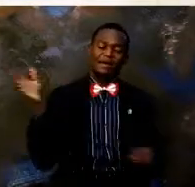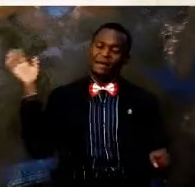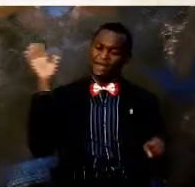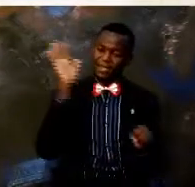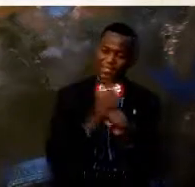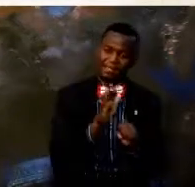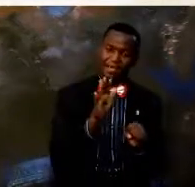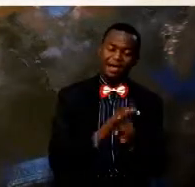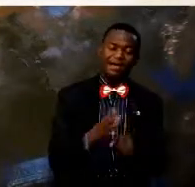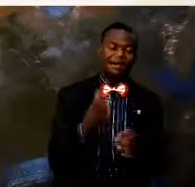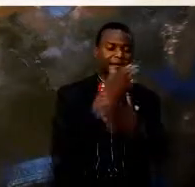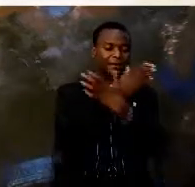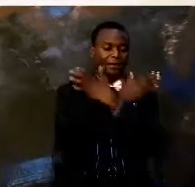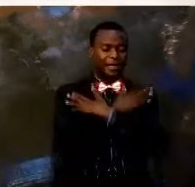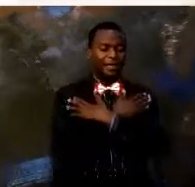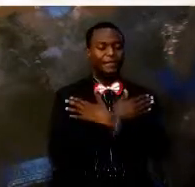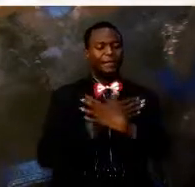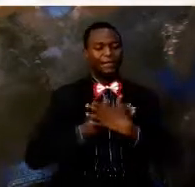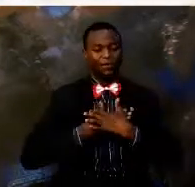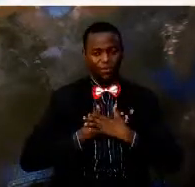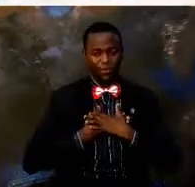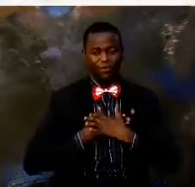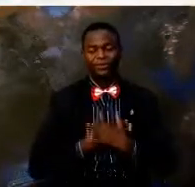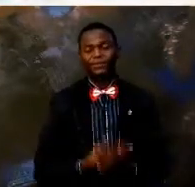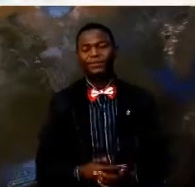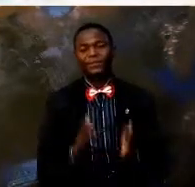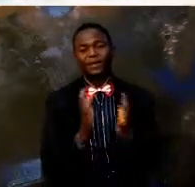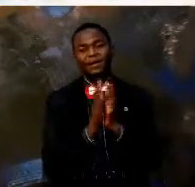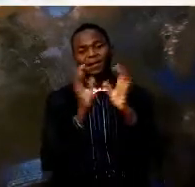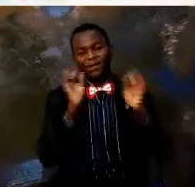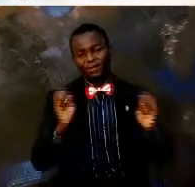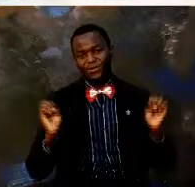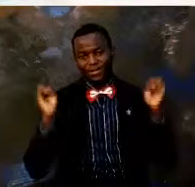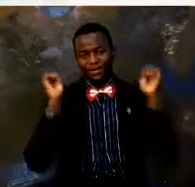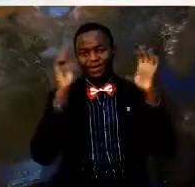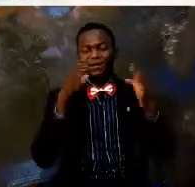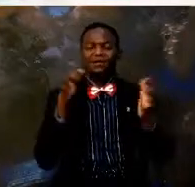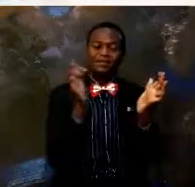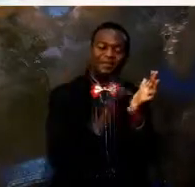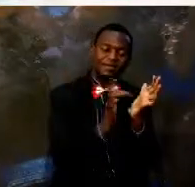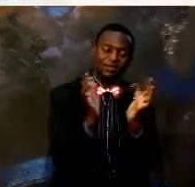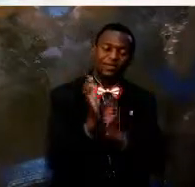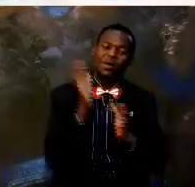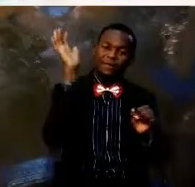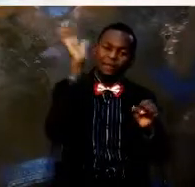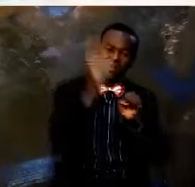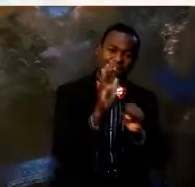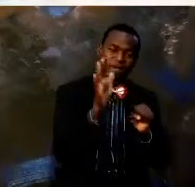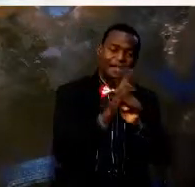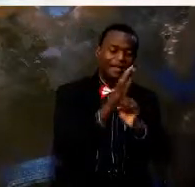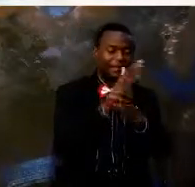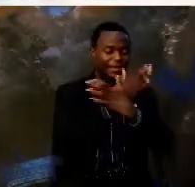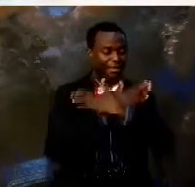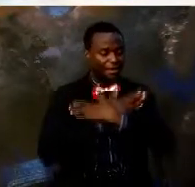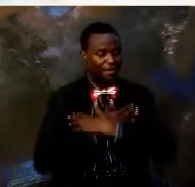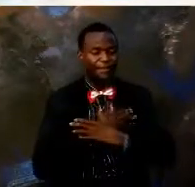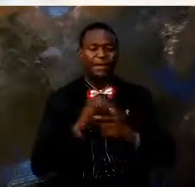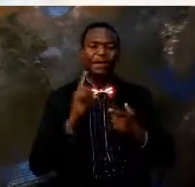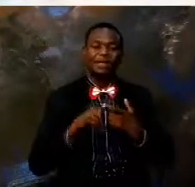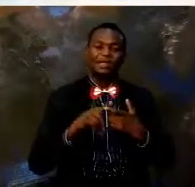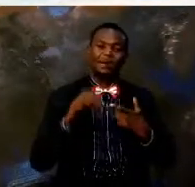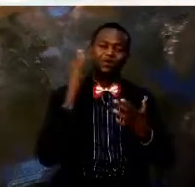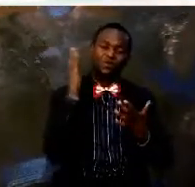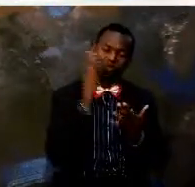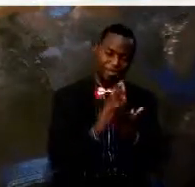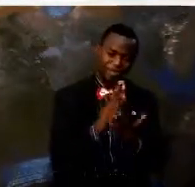amejaa neema na kweli. Haleluya. Yesu amejaa neema na nini?